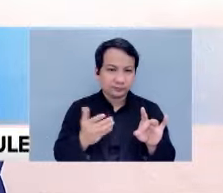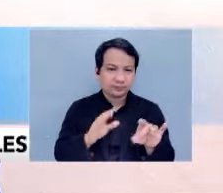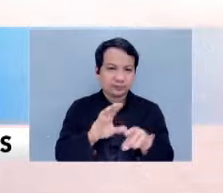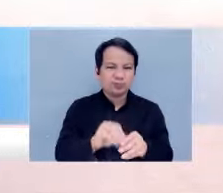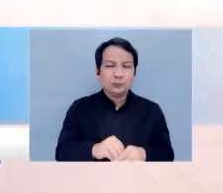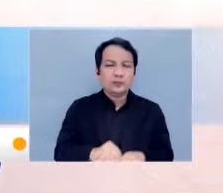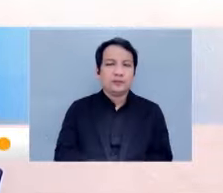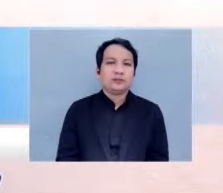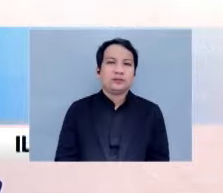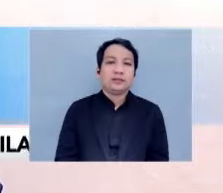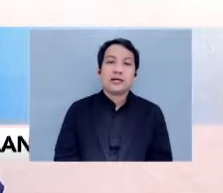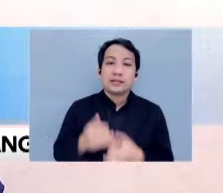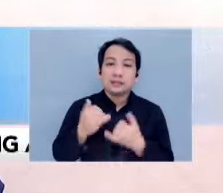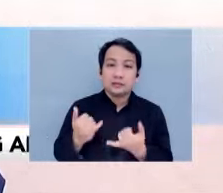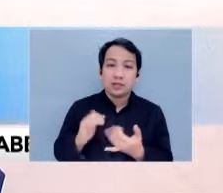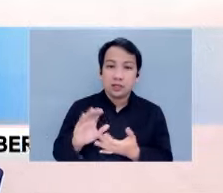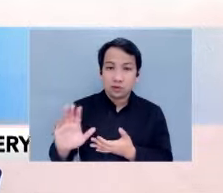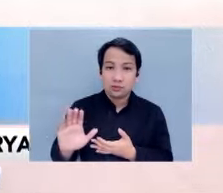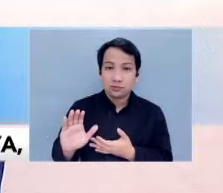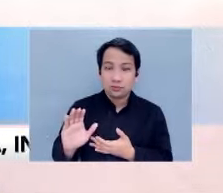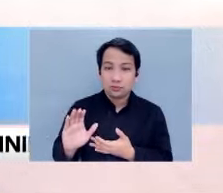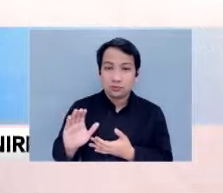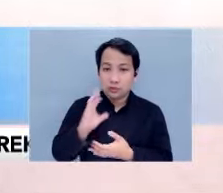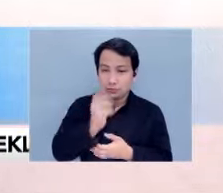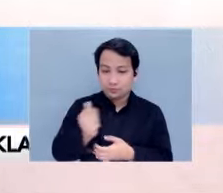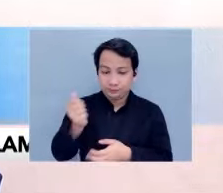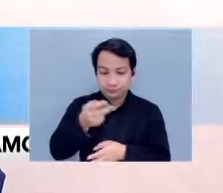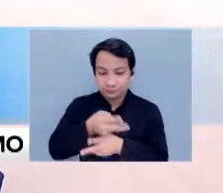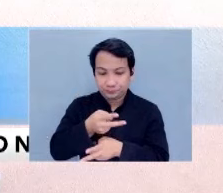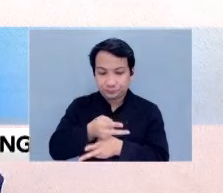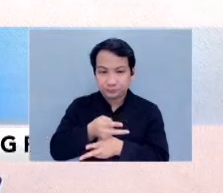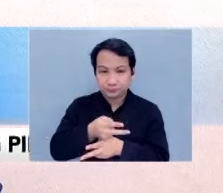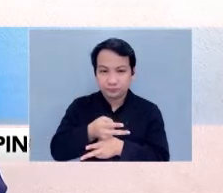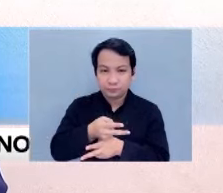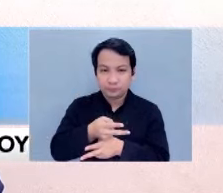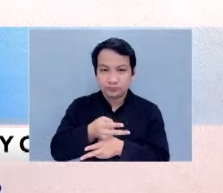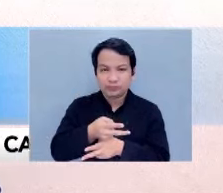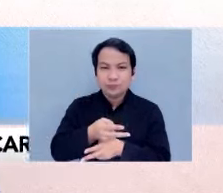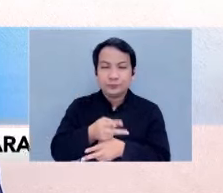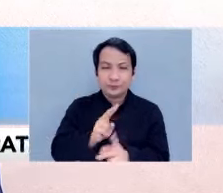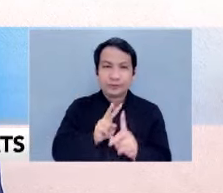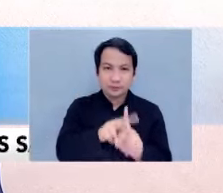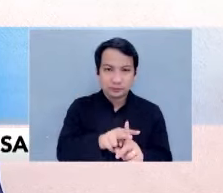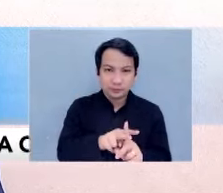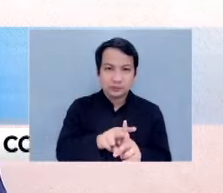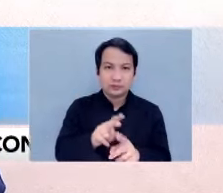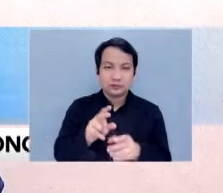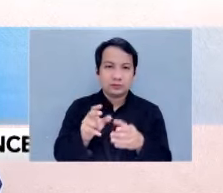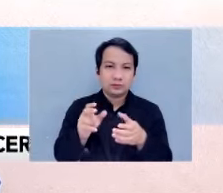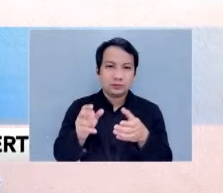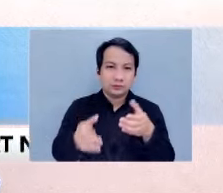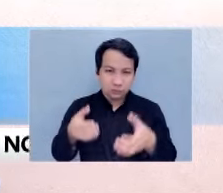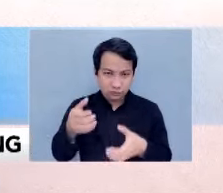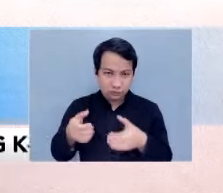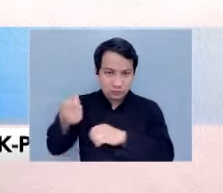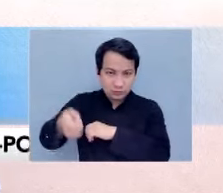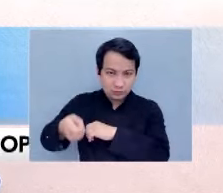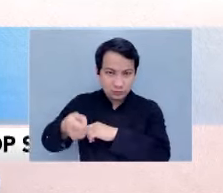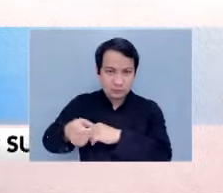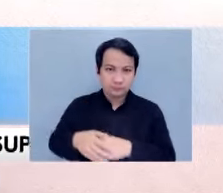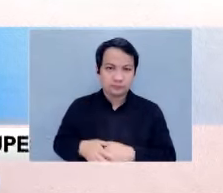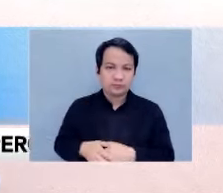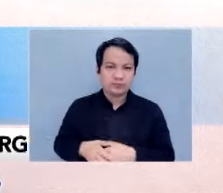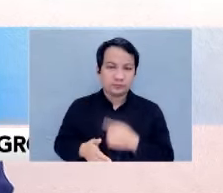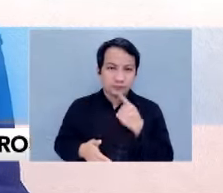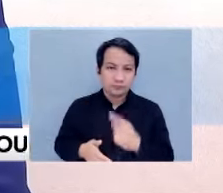yung kasalukuyang tumitingin, pwede siyang mag-apply sa korte ng guardianship. Kasi hindi pa siya